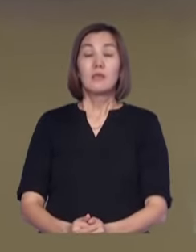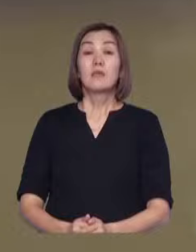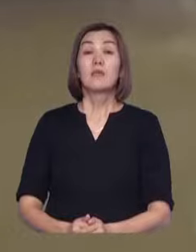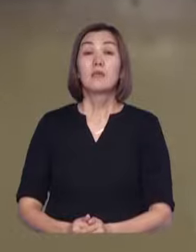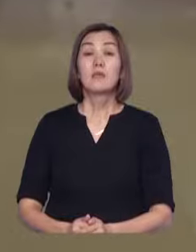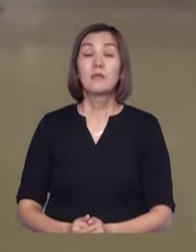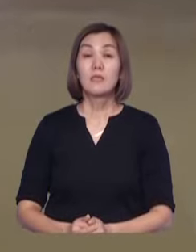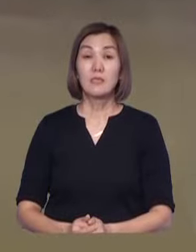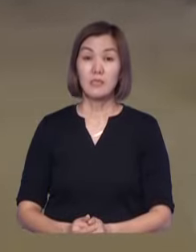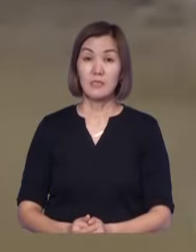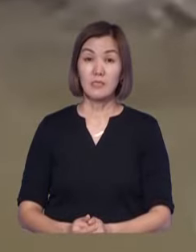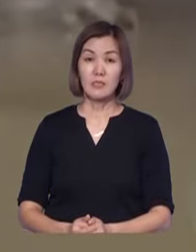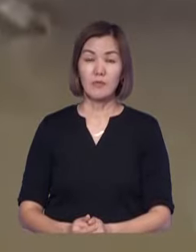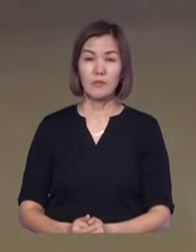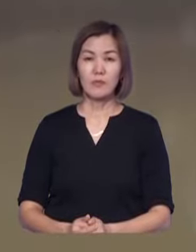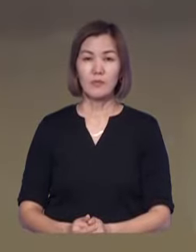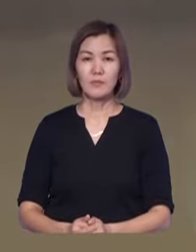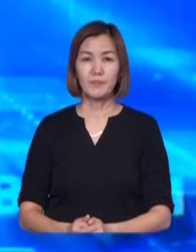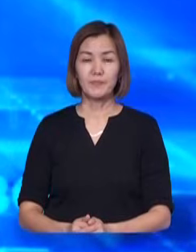Лияс Сапарбек, Жетісу телеарнасы.